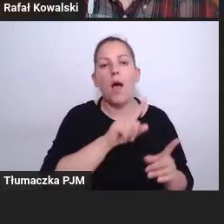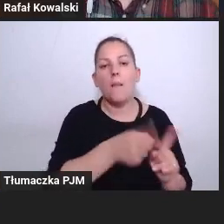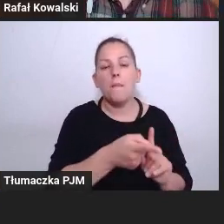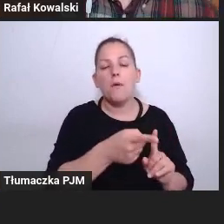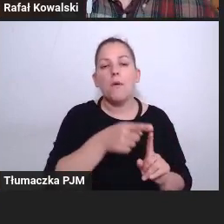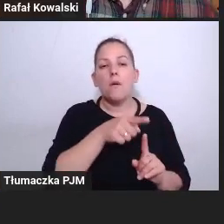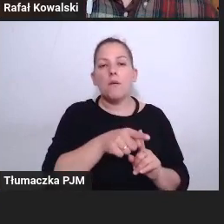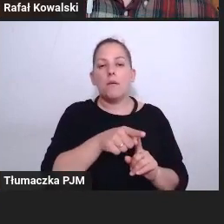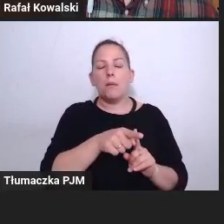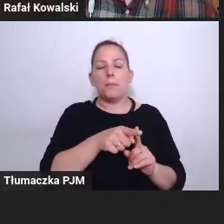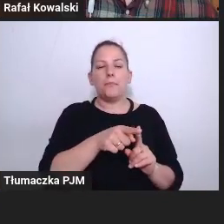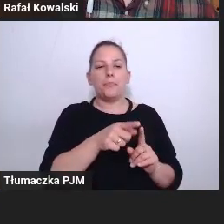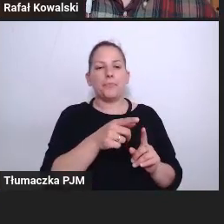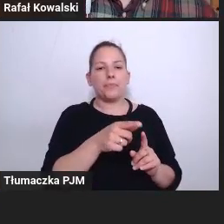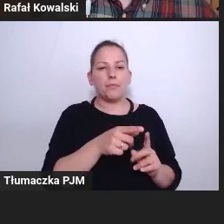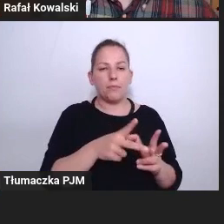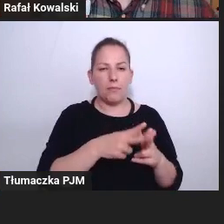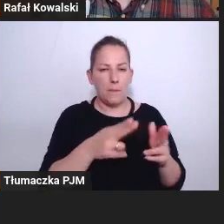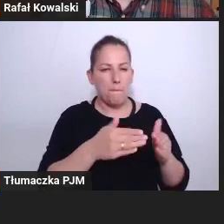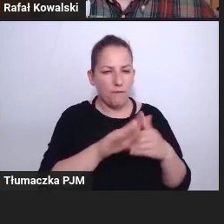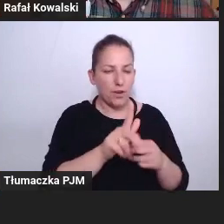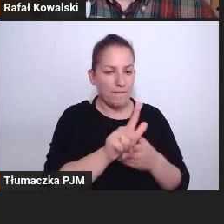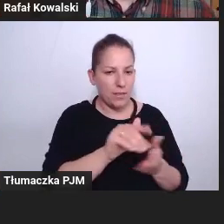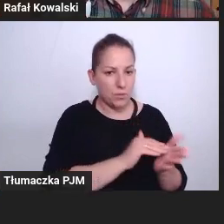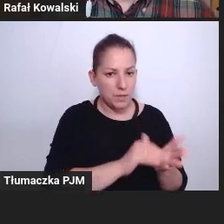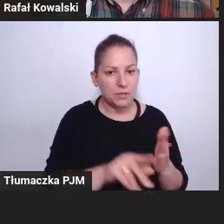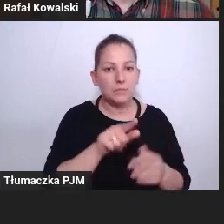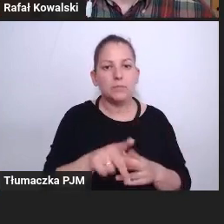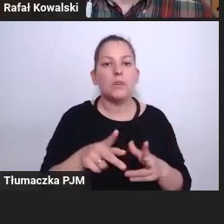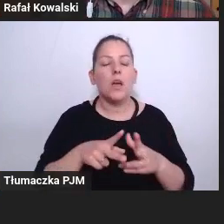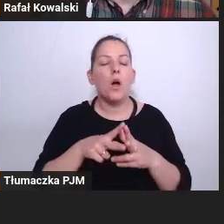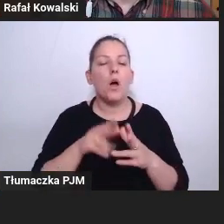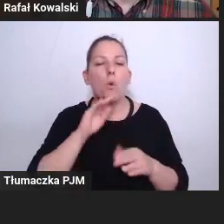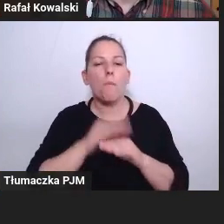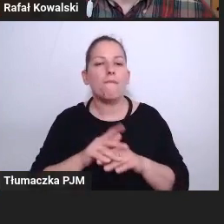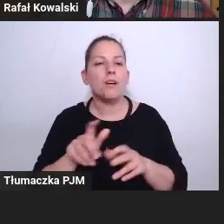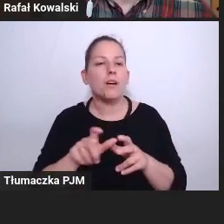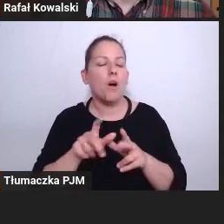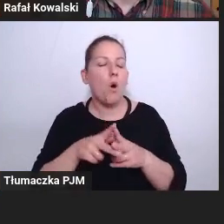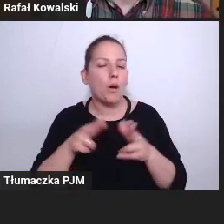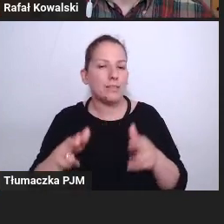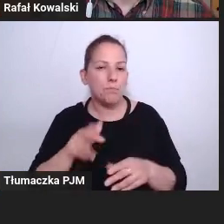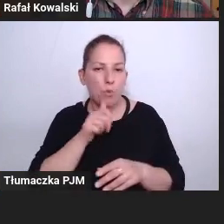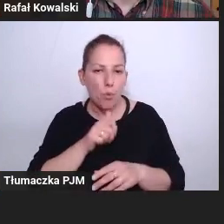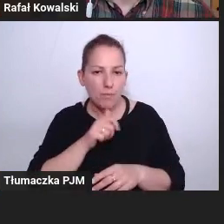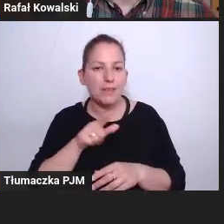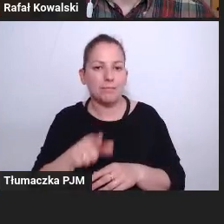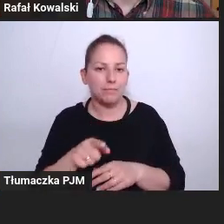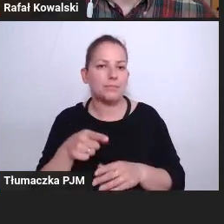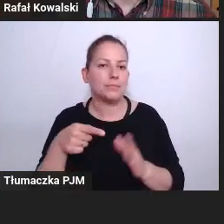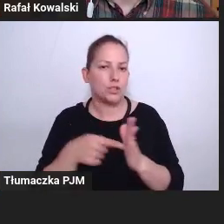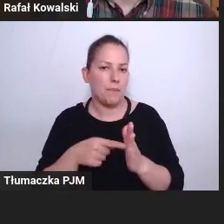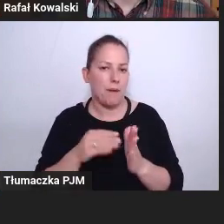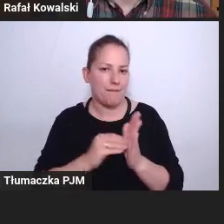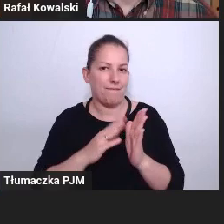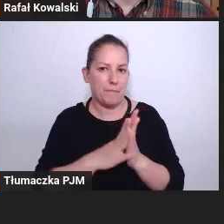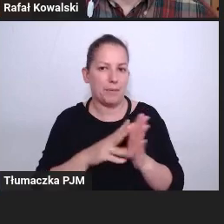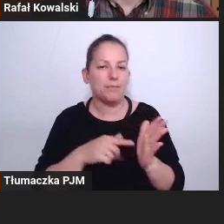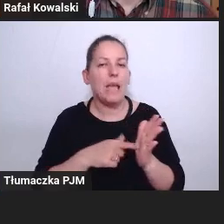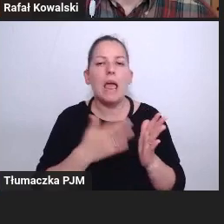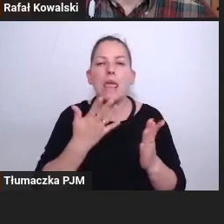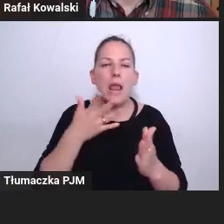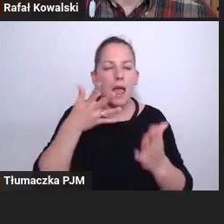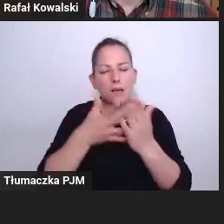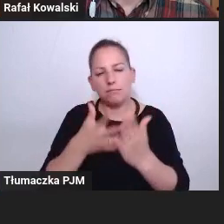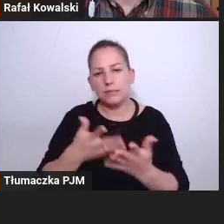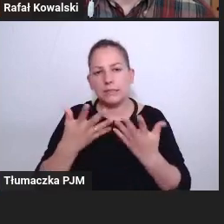to tak naprawdę zmienił nam się zakres umowy na okres próbny. No i między innymi ten zamiar trzeba będzie wpisać, tak?